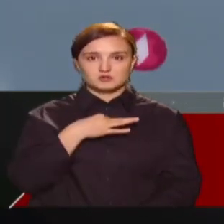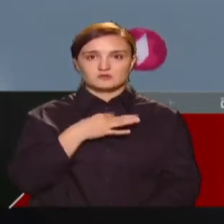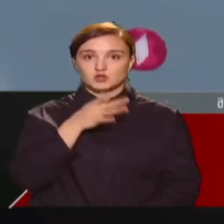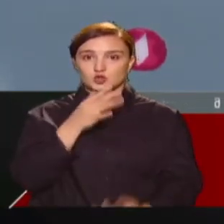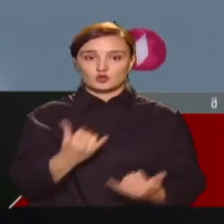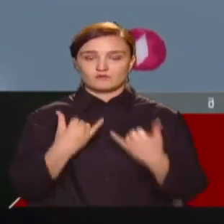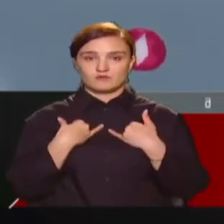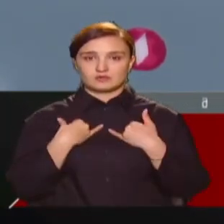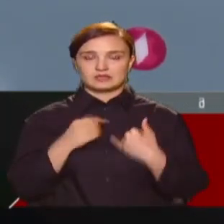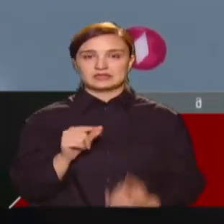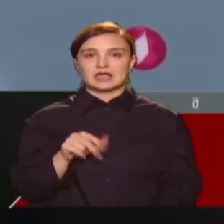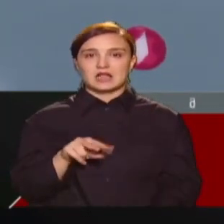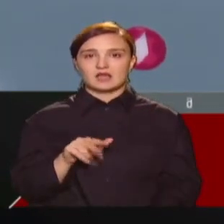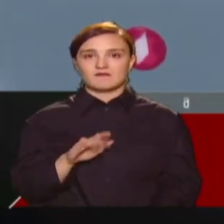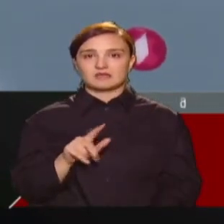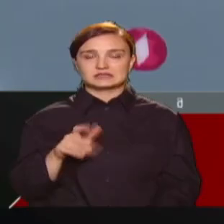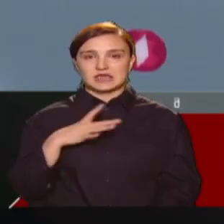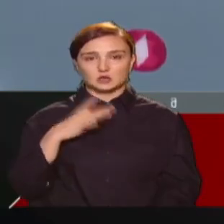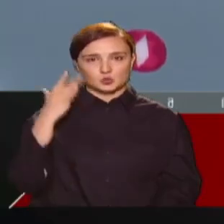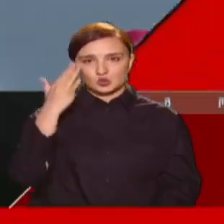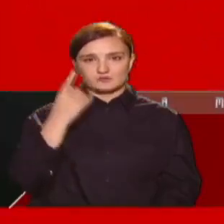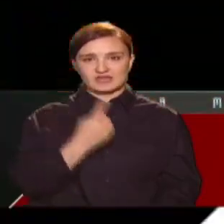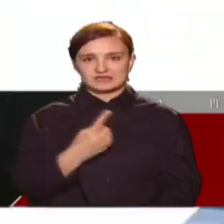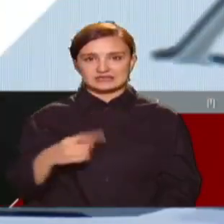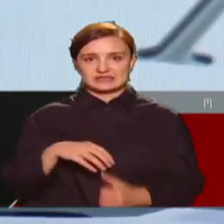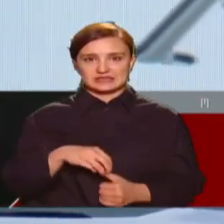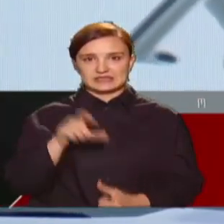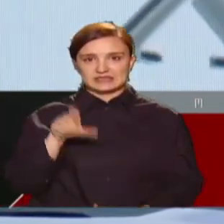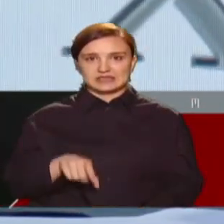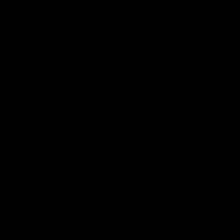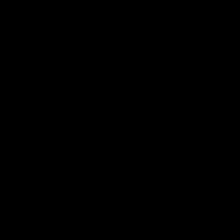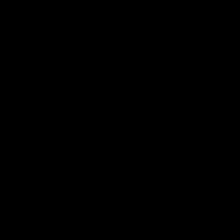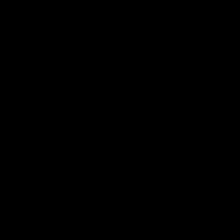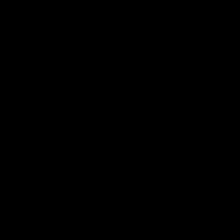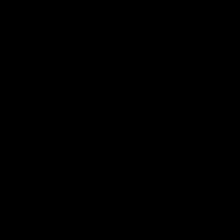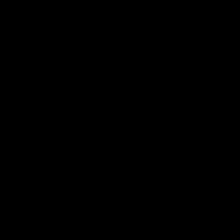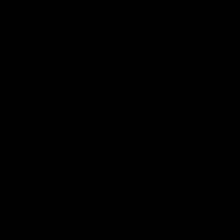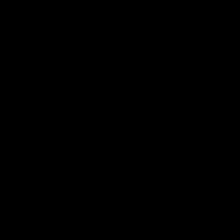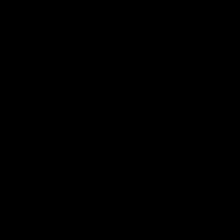რომ დაგვითმეთ დრო. Არჩილ თალაკვაძე, ქართული ოცნების ერთ-ერთი ლიდერი, საუბრობდეთ ჩვენ პირდაპირ ეთერში.